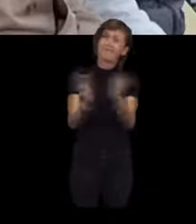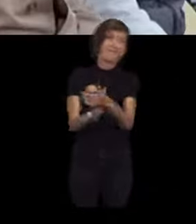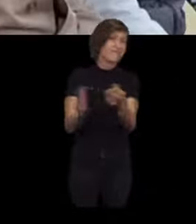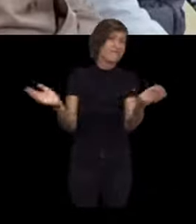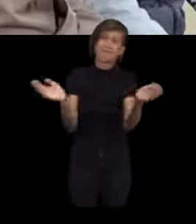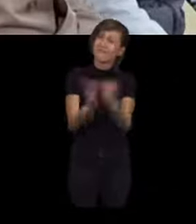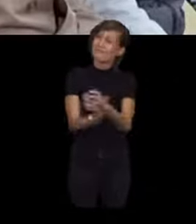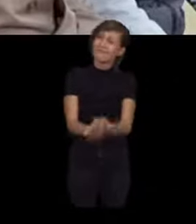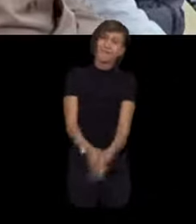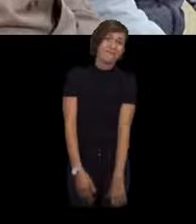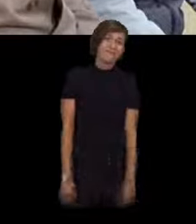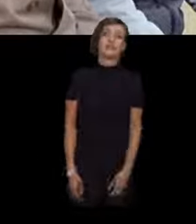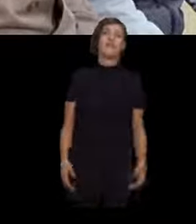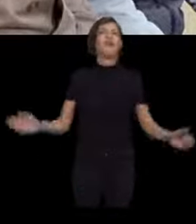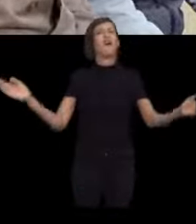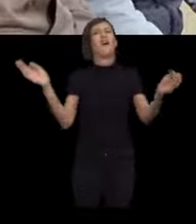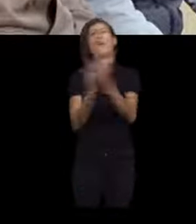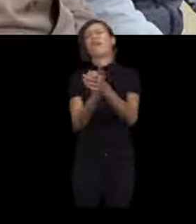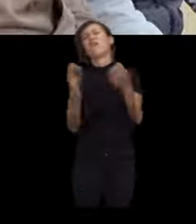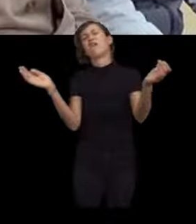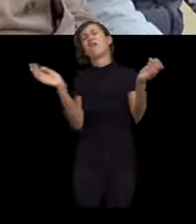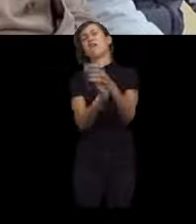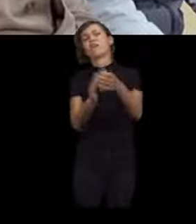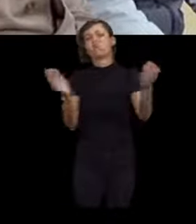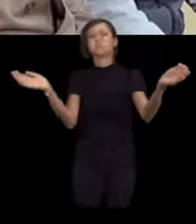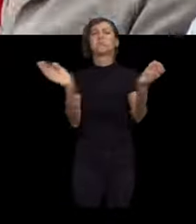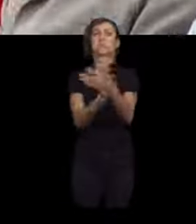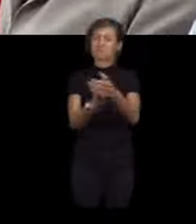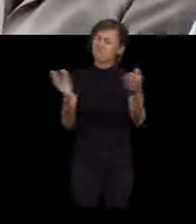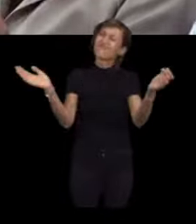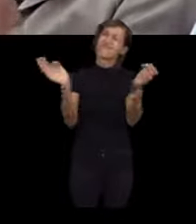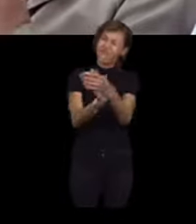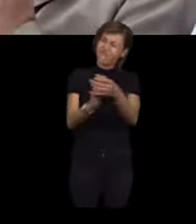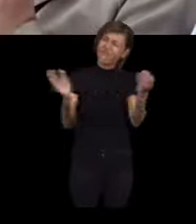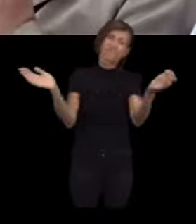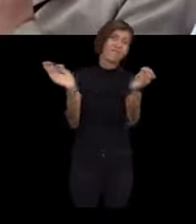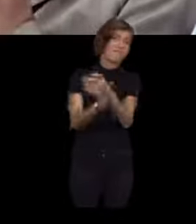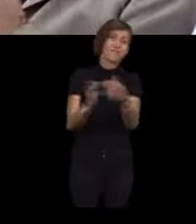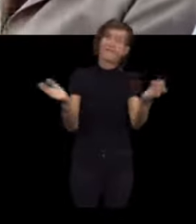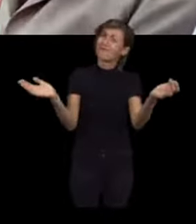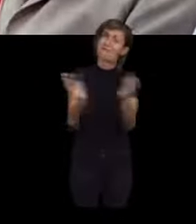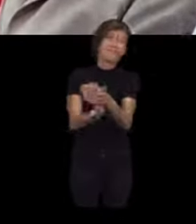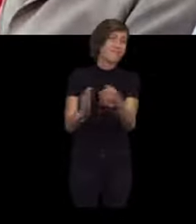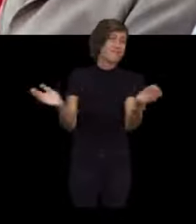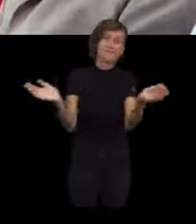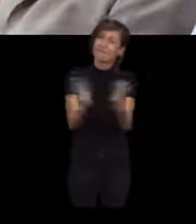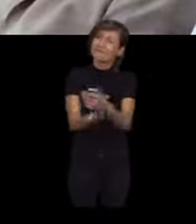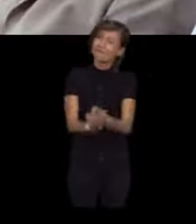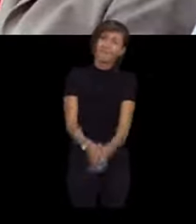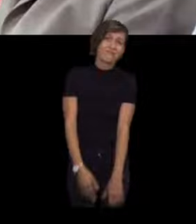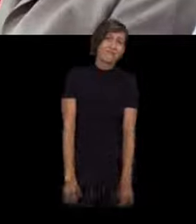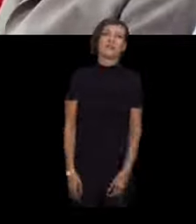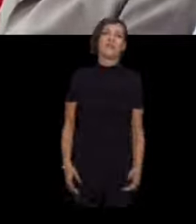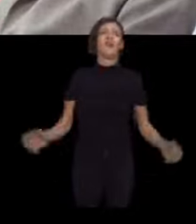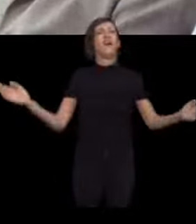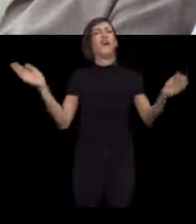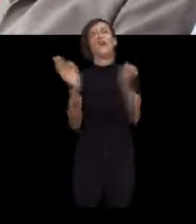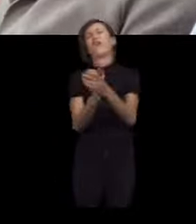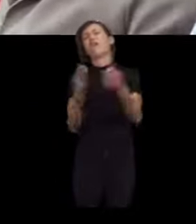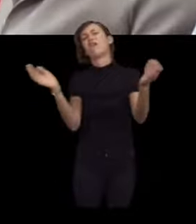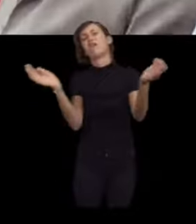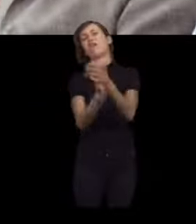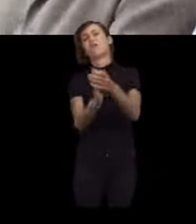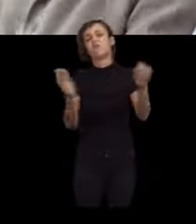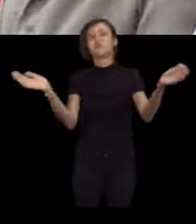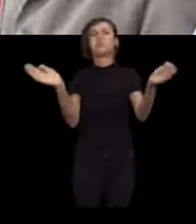a me. Certo che tu metti proprio molta allegria addosso alla gente. Già c'hai questa faccia con questo pallore fisso, ti chiami Crisantemi. T'ho comprati i